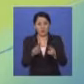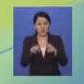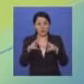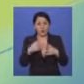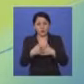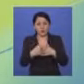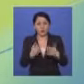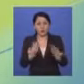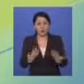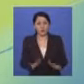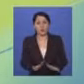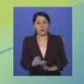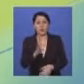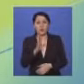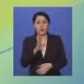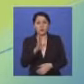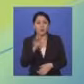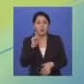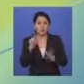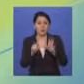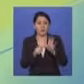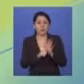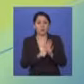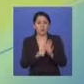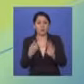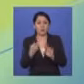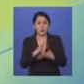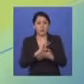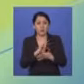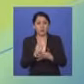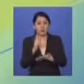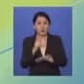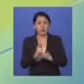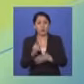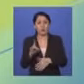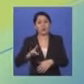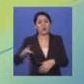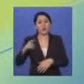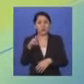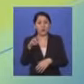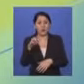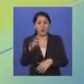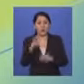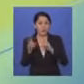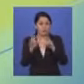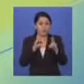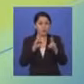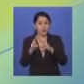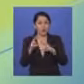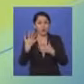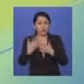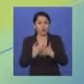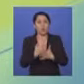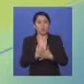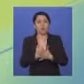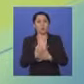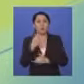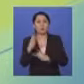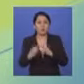алдында тұрғындардың қыс кезіндегі қауіпсіздігін қамтамасыз ету міндеті тұр. Өңірлік коммуникациялар қызметінің кезекті брифингінде